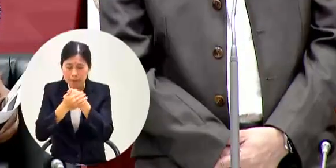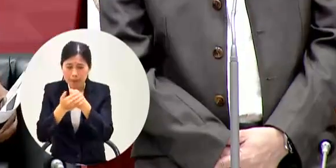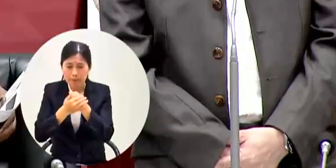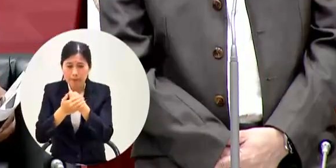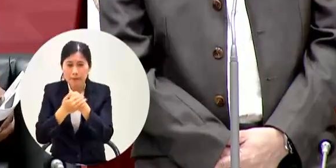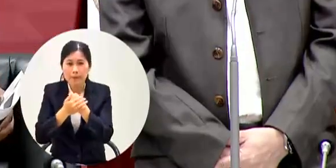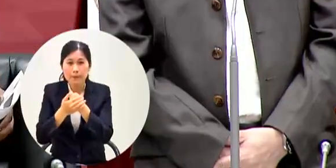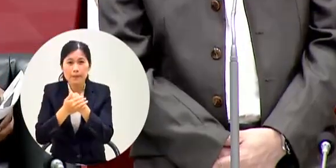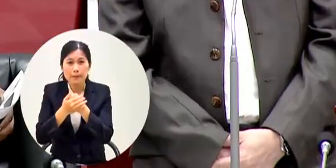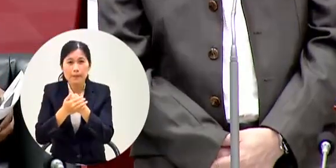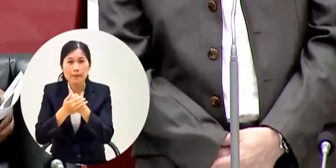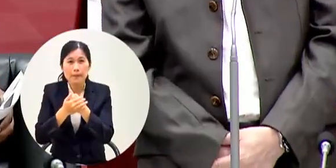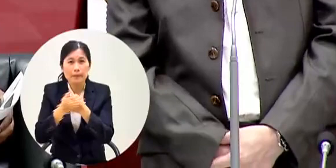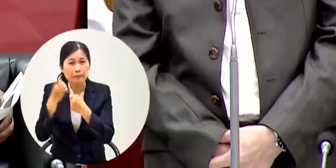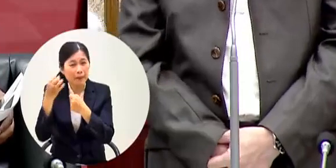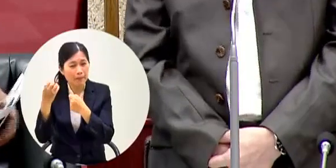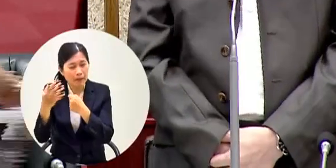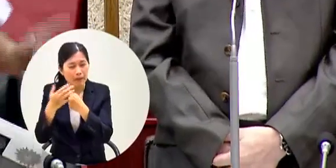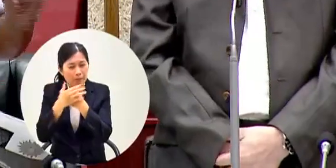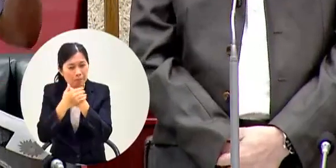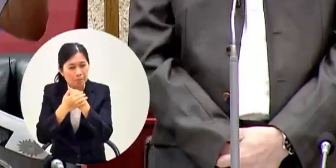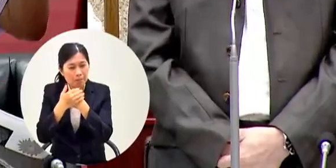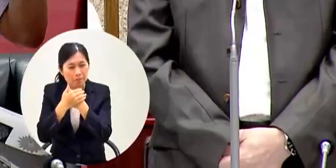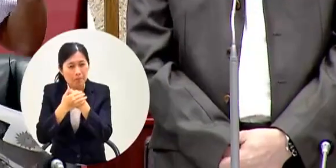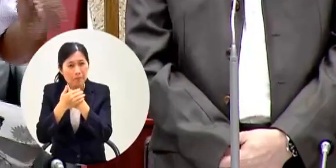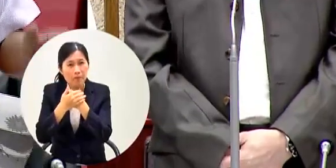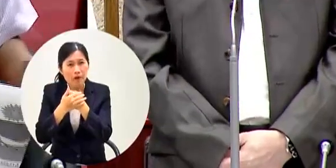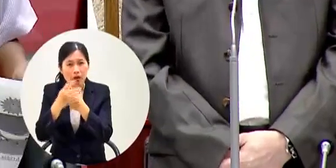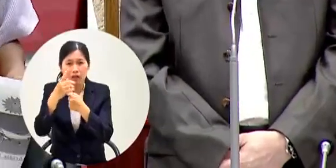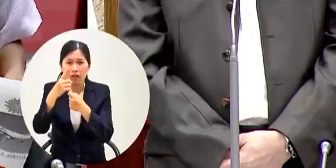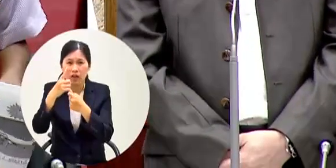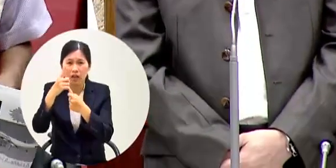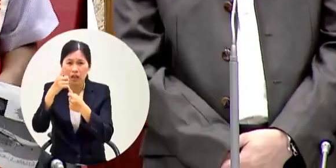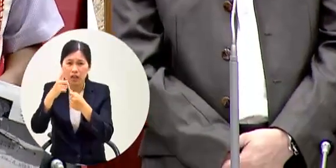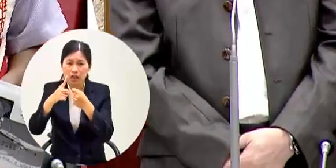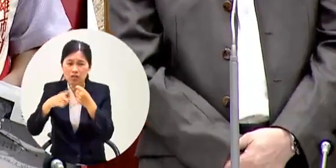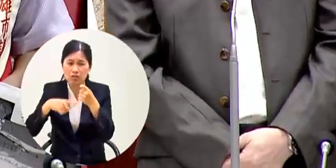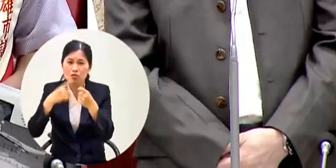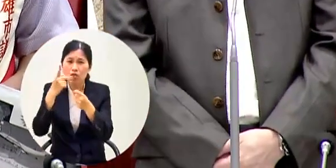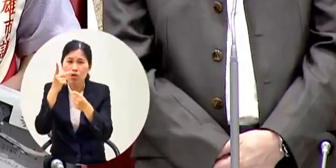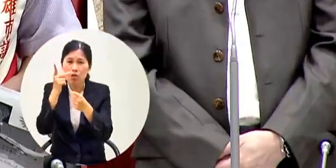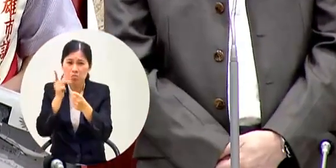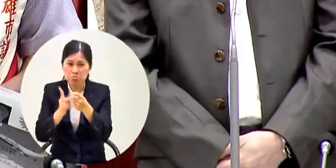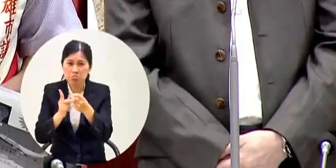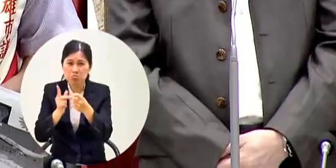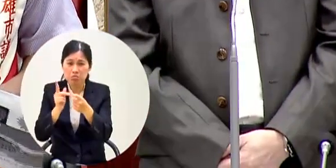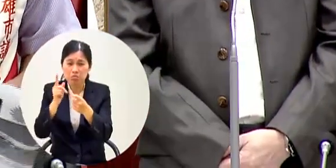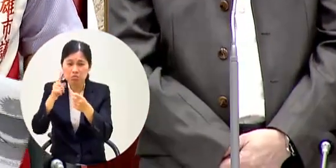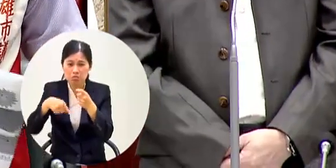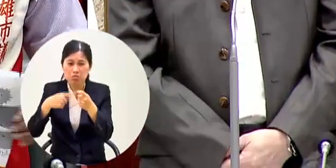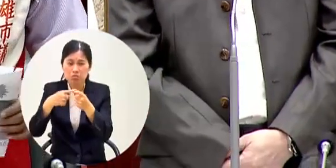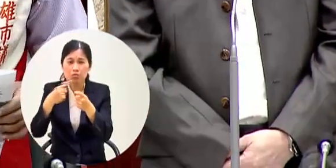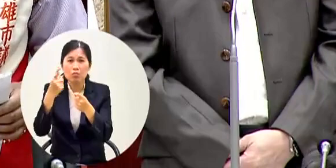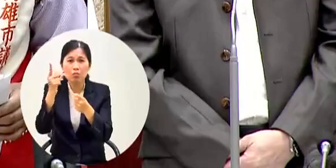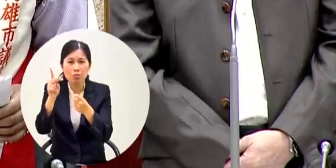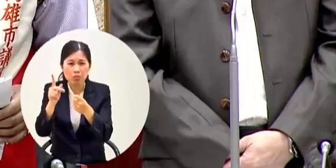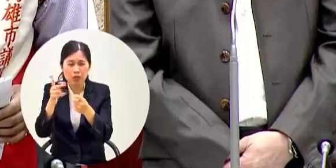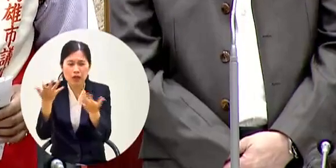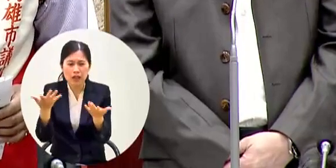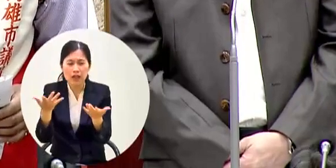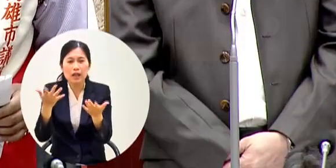15万公吨。今年 最好的保存爱